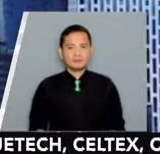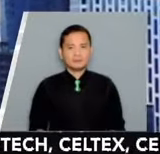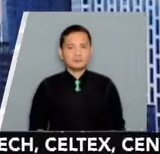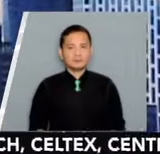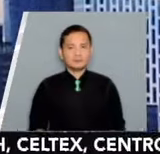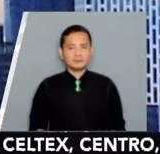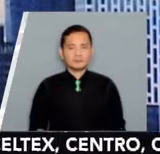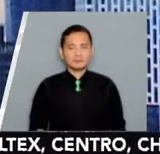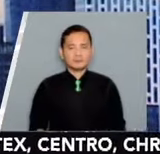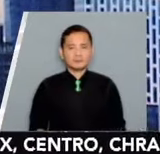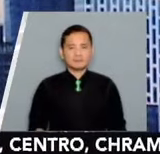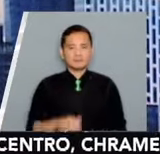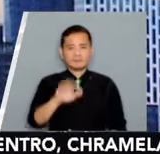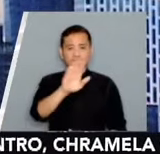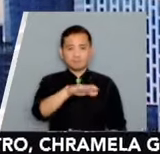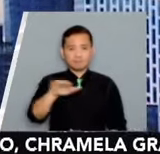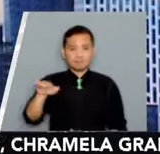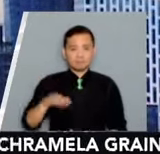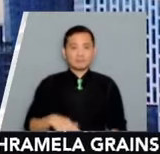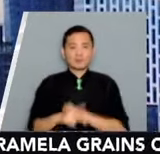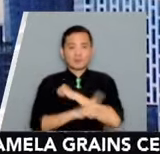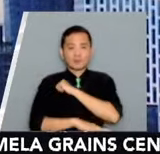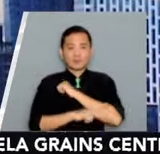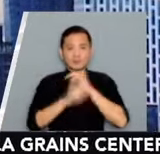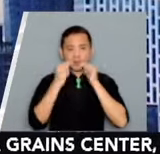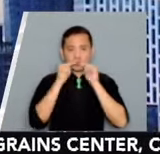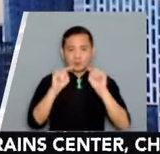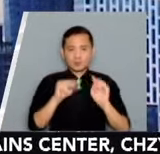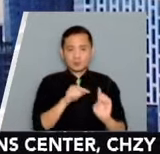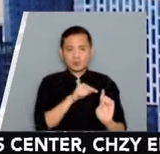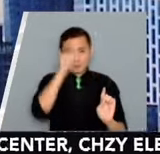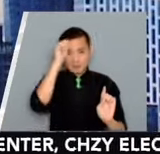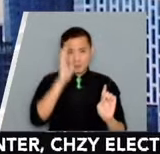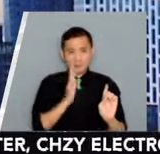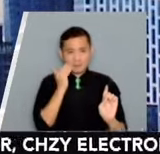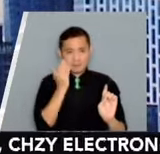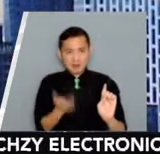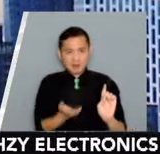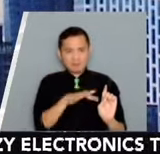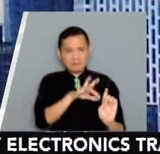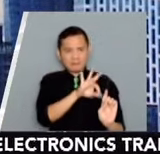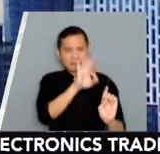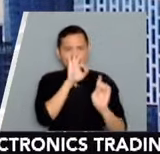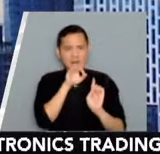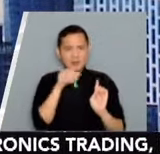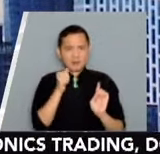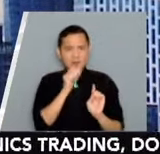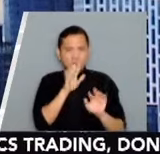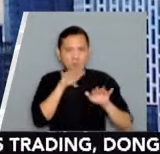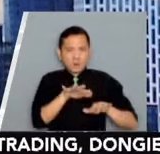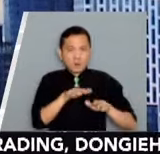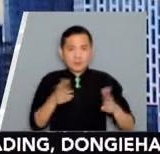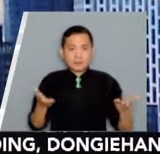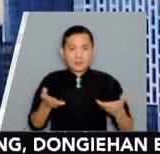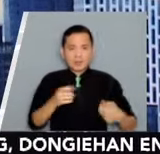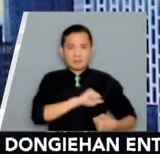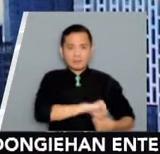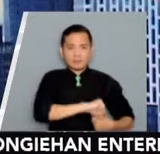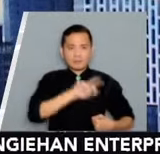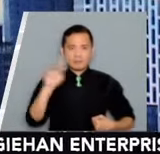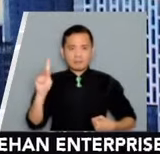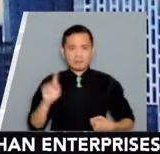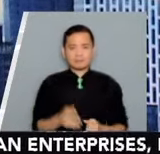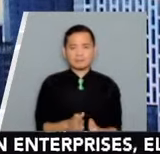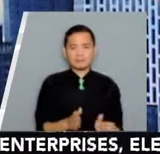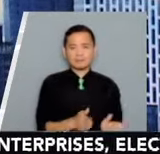Balita sa ilang probinsya, natagpo ang patay ng isang lalaki sa isang ilog sa Sultan Kudarat. Dalawang magkahiwalay na inuman naman sa probinsya ng